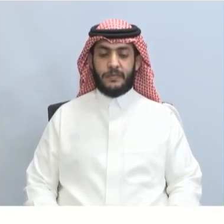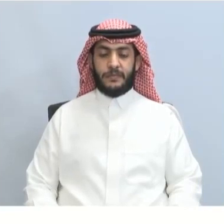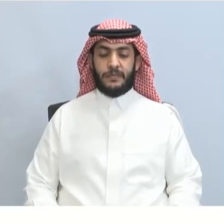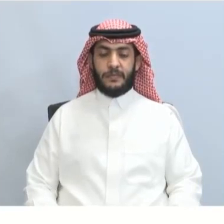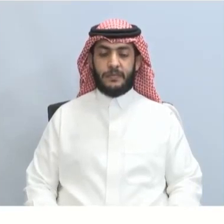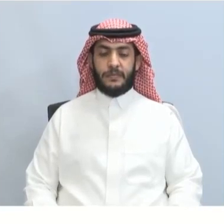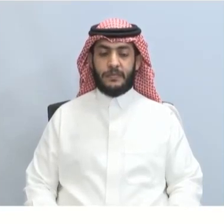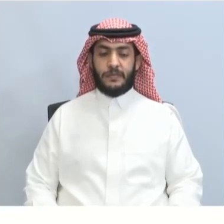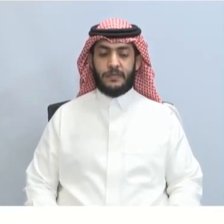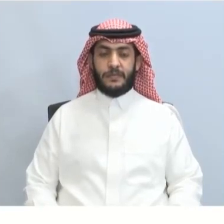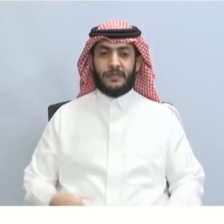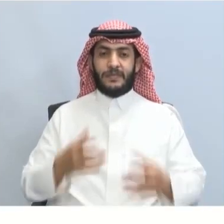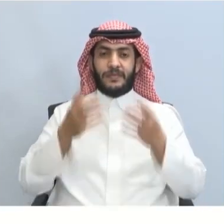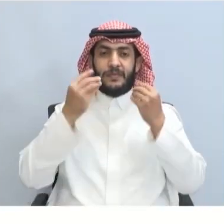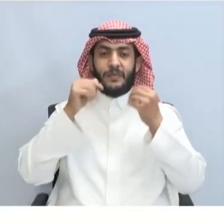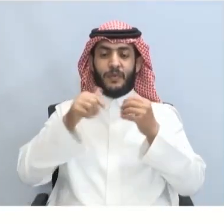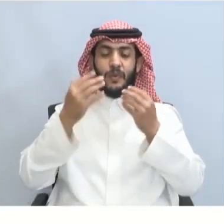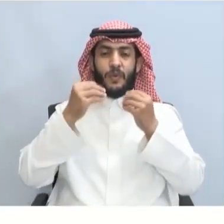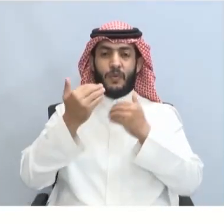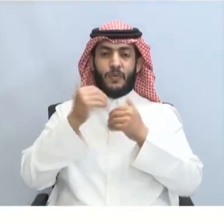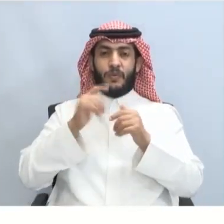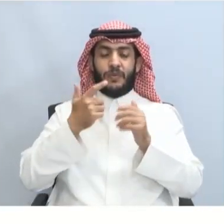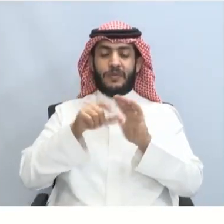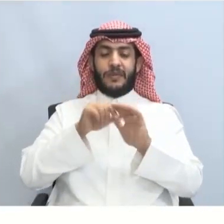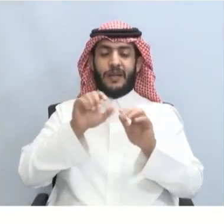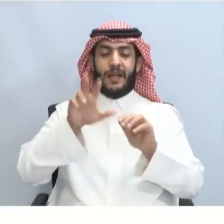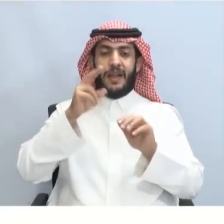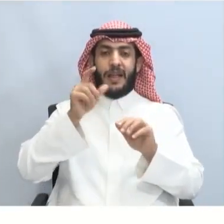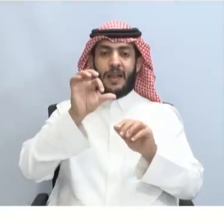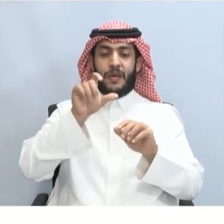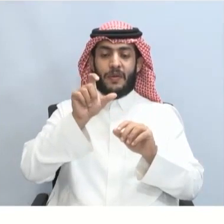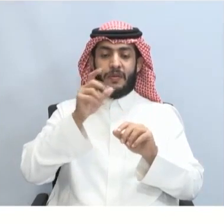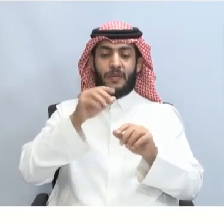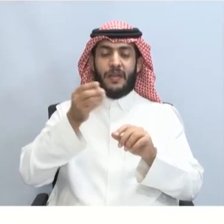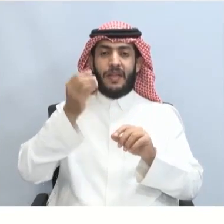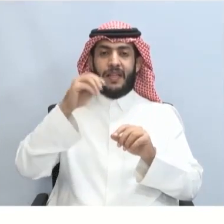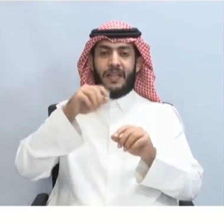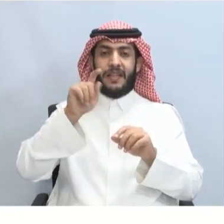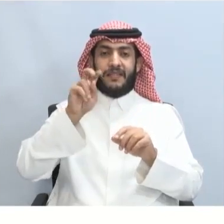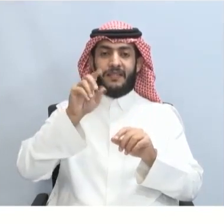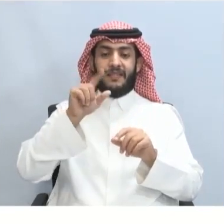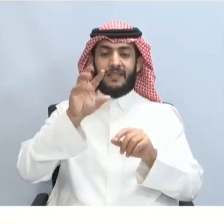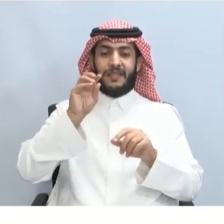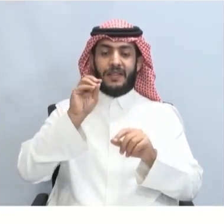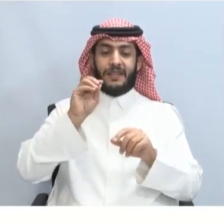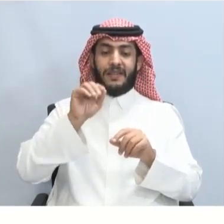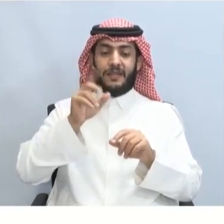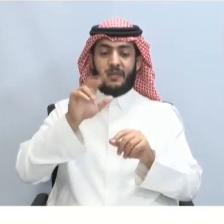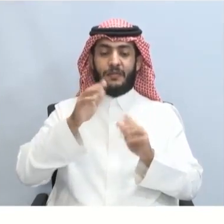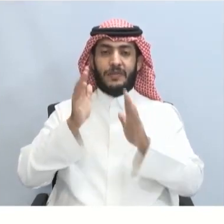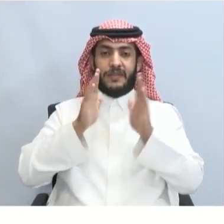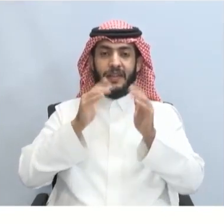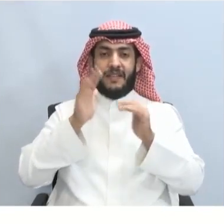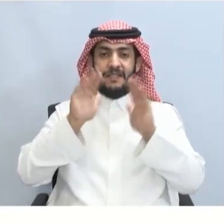الشكل ماذا سنتعلم في هذا الدرس سنتعلم في هذا الدرس العناوين ثم اضافه الفقرات ثم